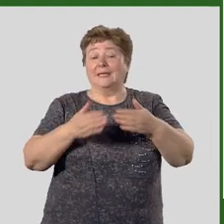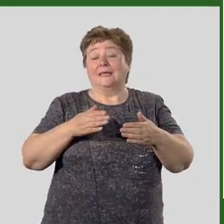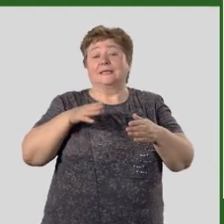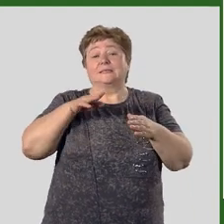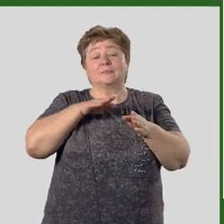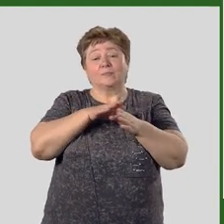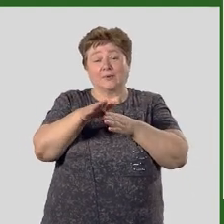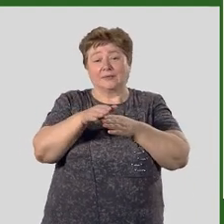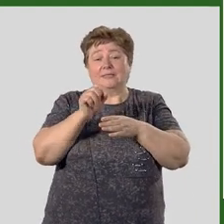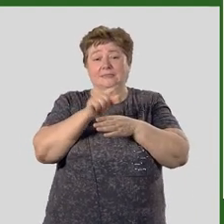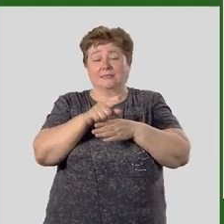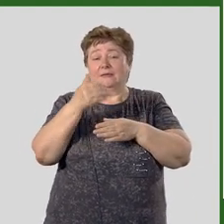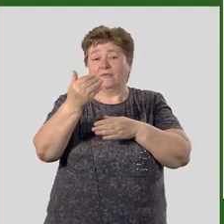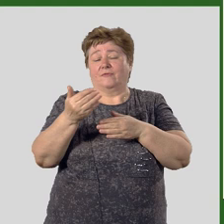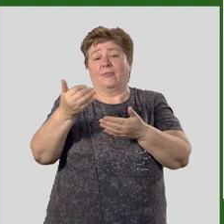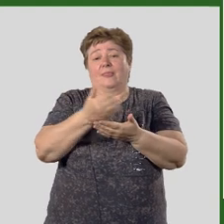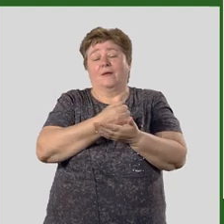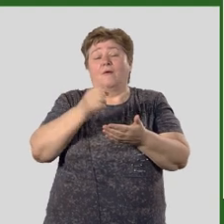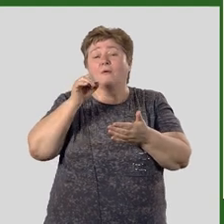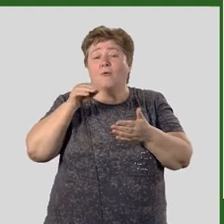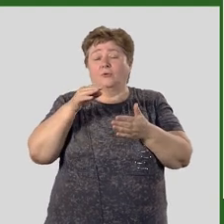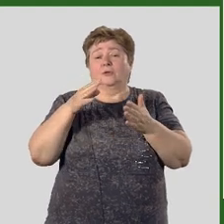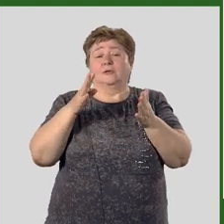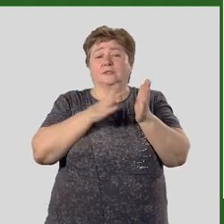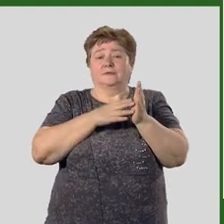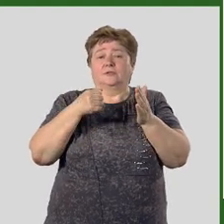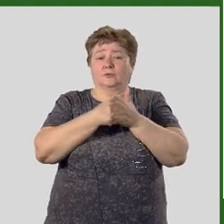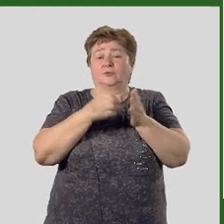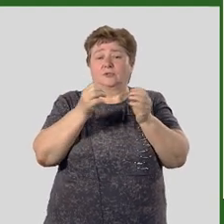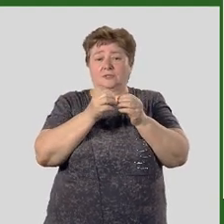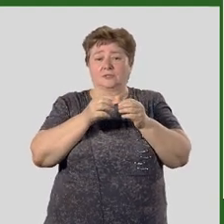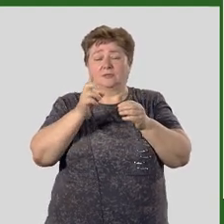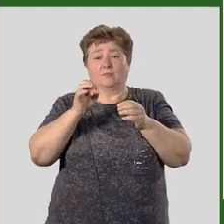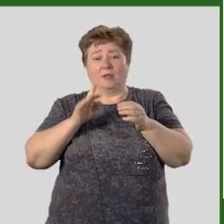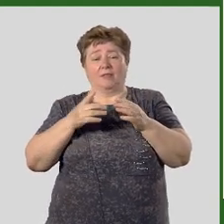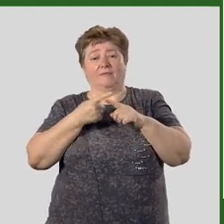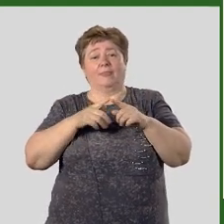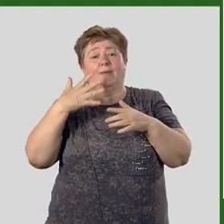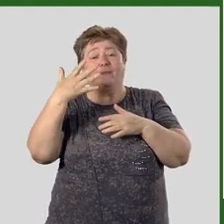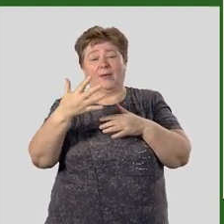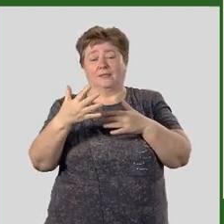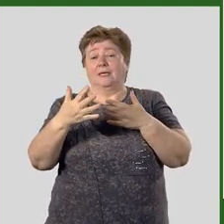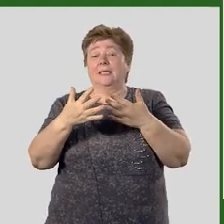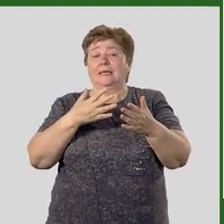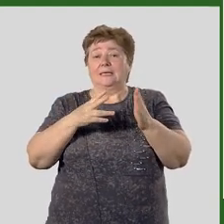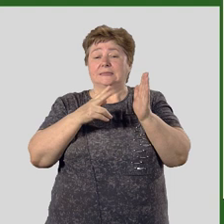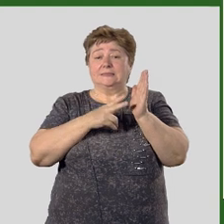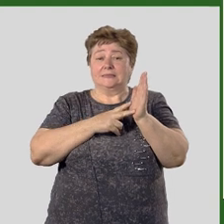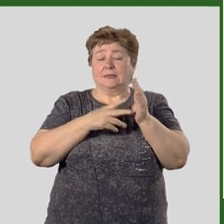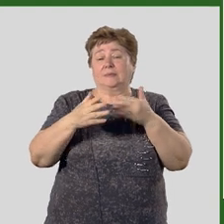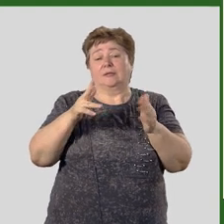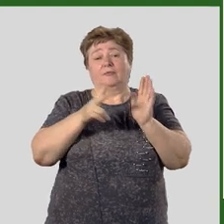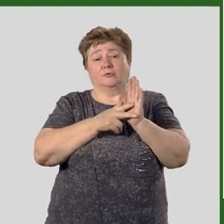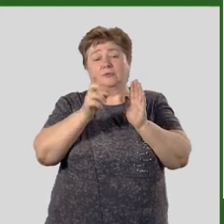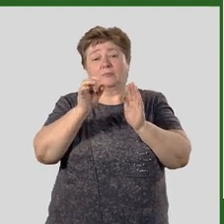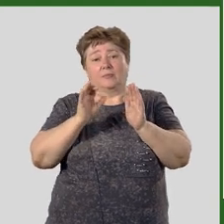Если при выполнении заданий вы набрали от 9 до 10 баллов, это оценка 5. Если 7 или 8